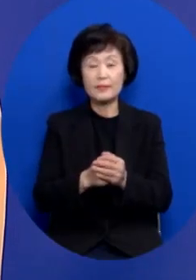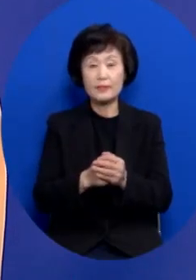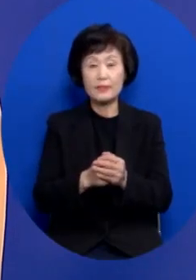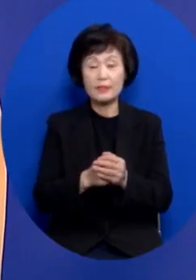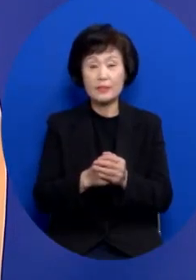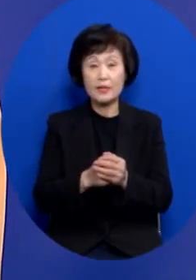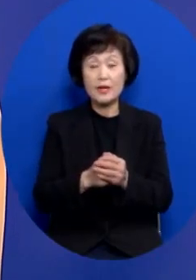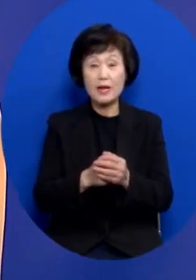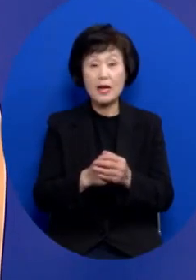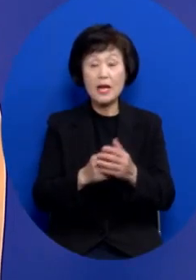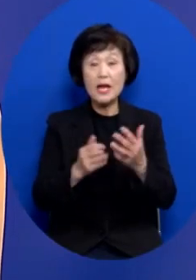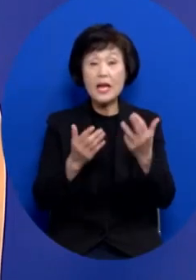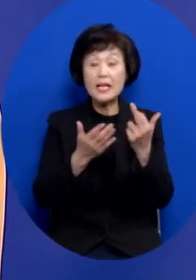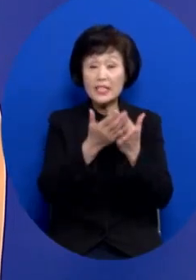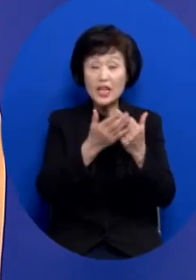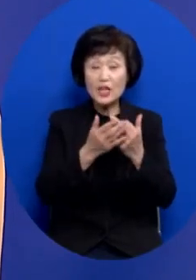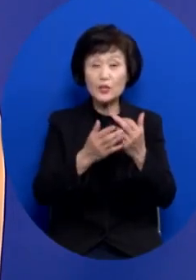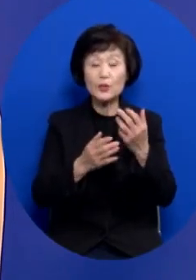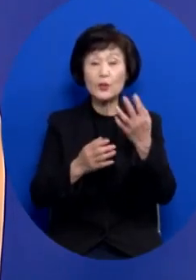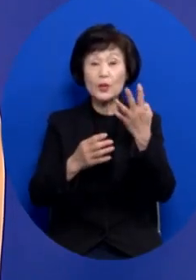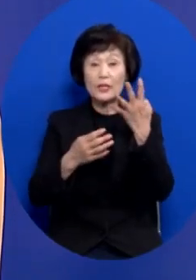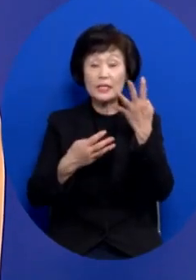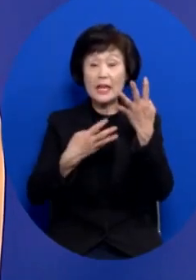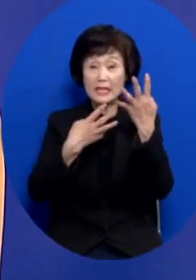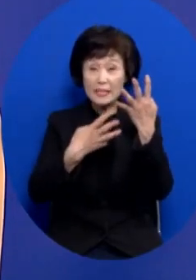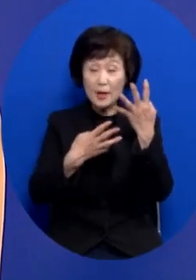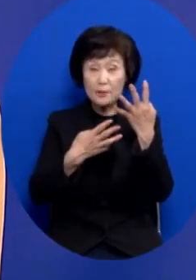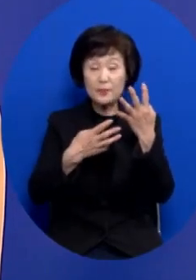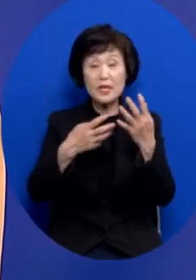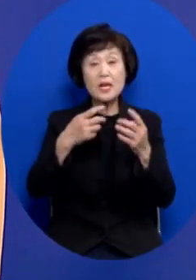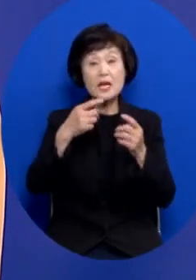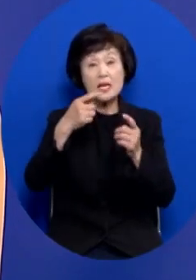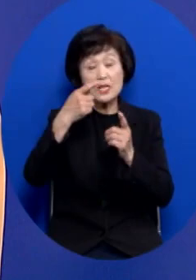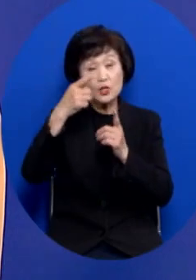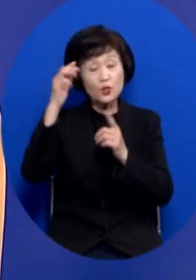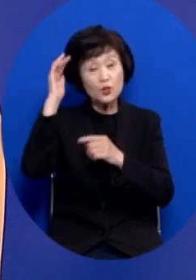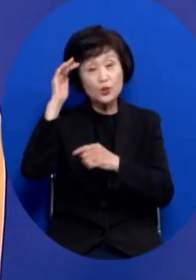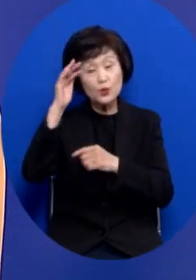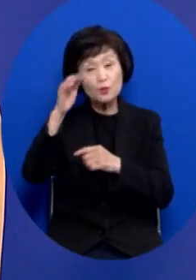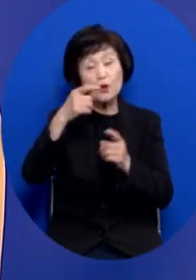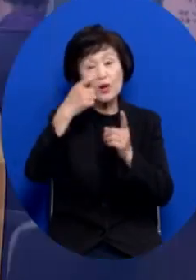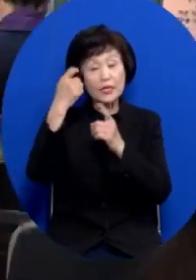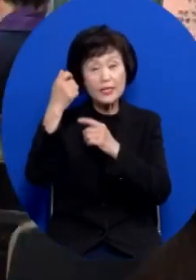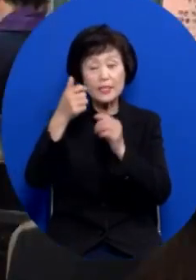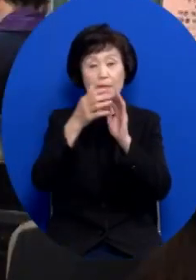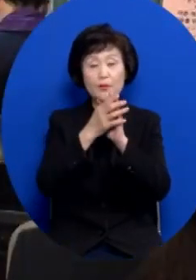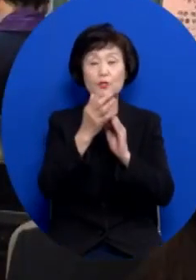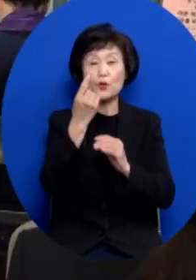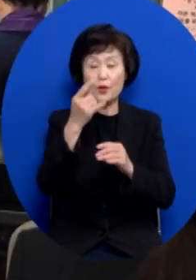제주 4.3 사건의 75주기를 기리는 개신교 추모 기도회가 열렸습니다.